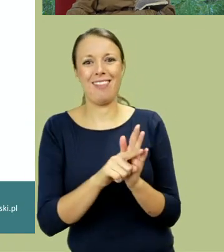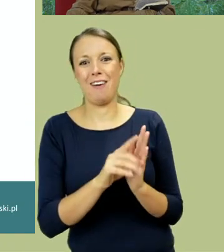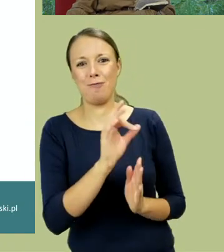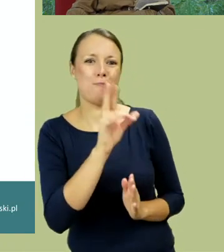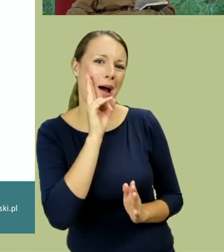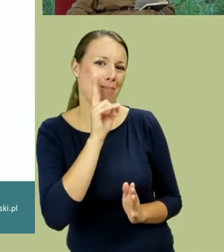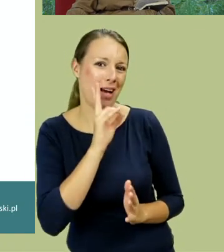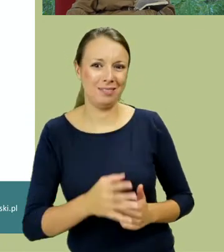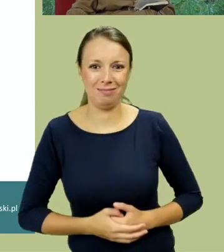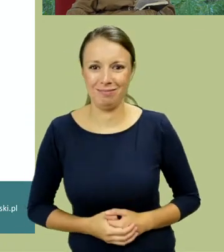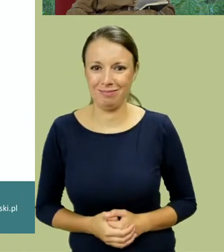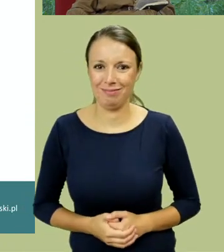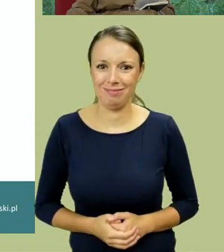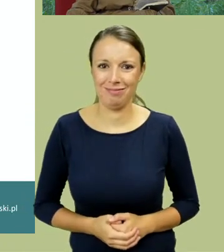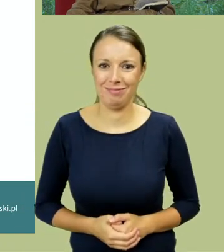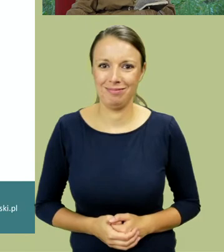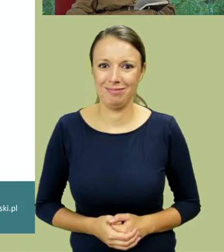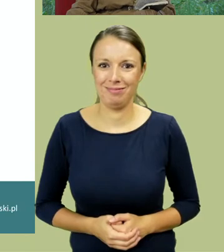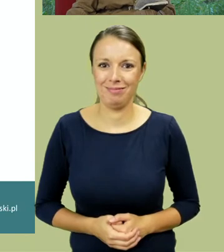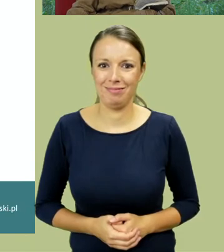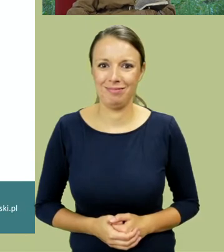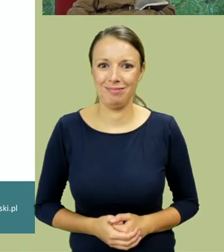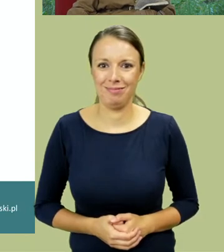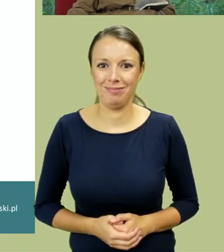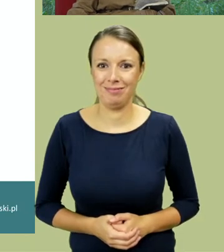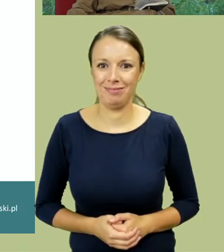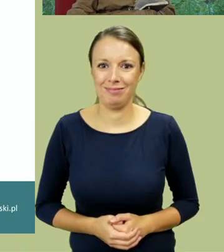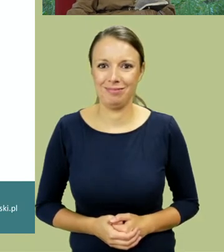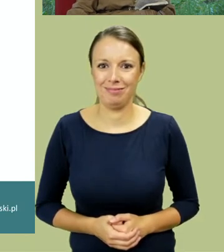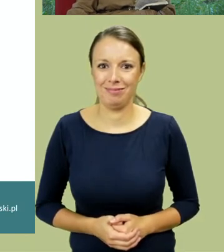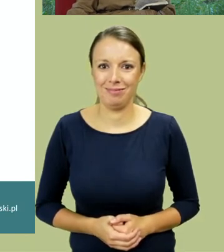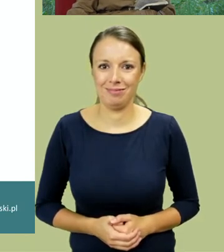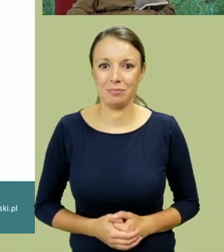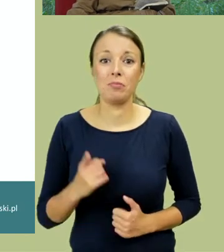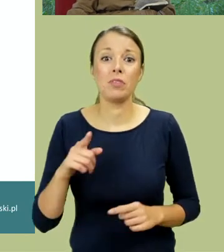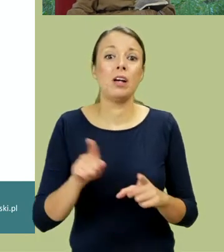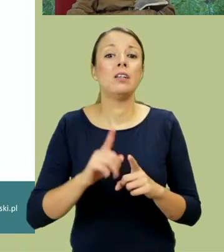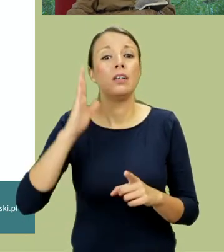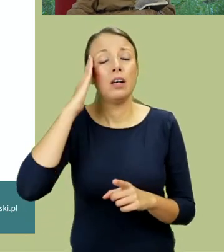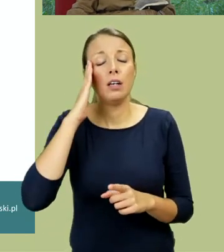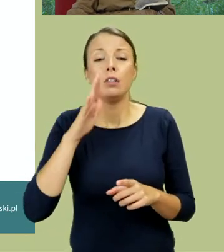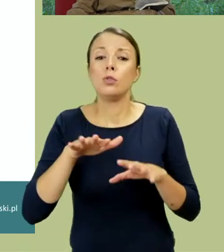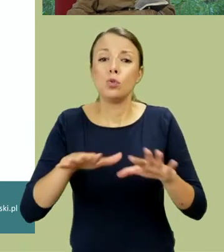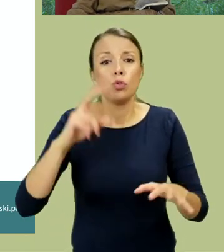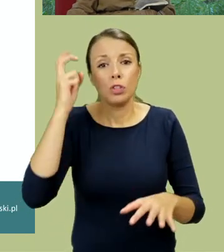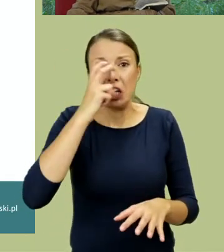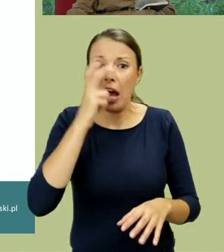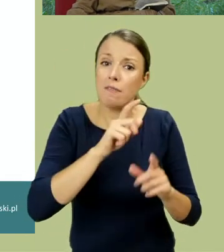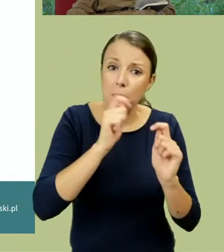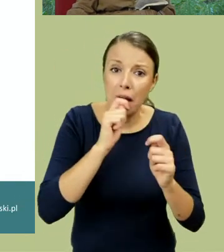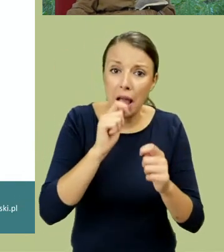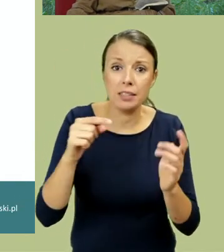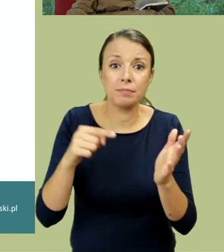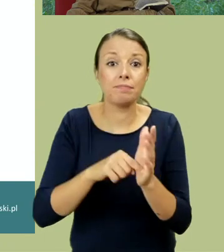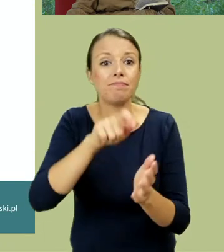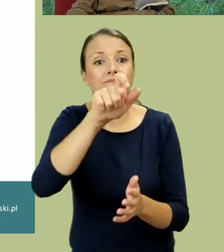dla mamy. Ale znamy też kilka innych bardzo ciekawych prezentów, które Aleksandra